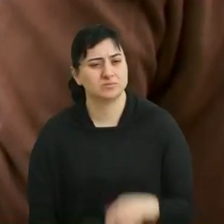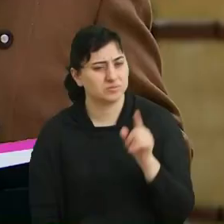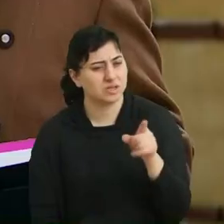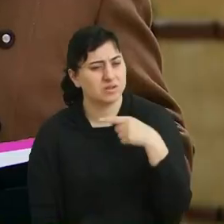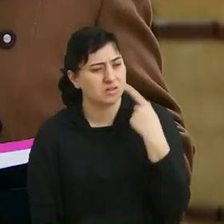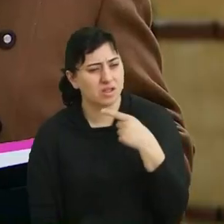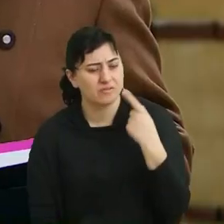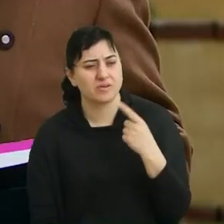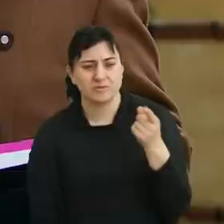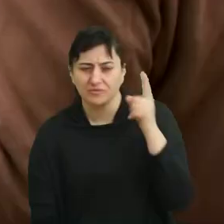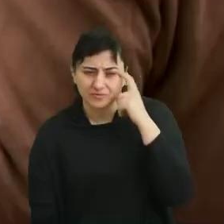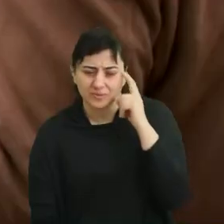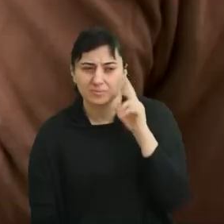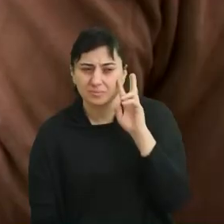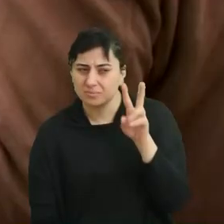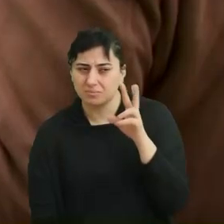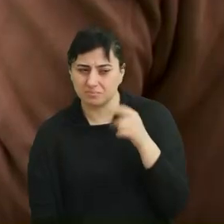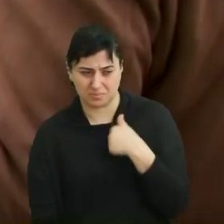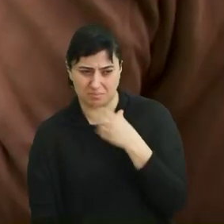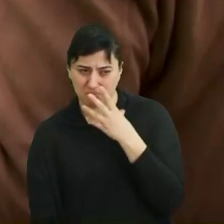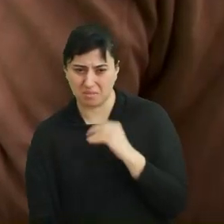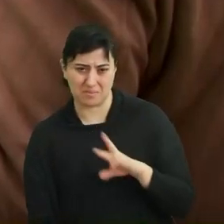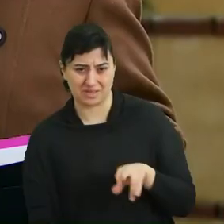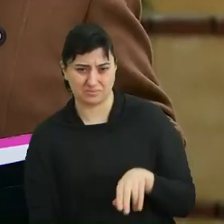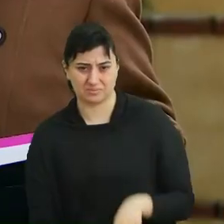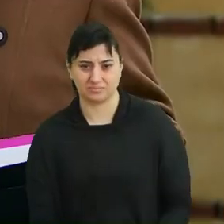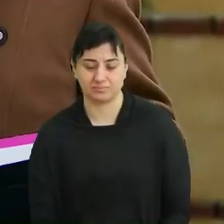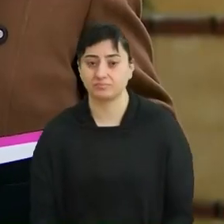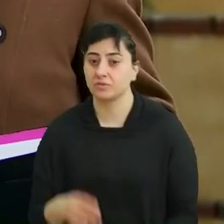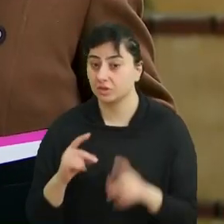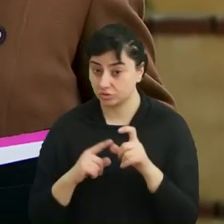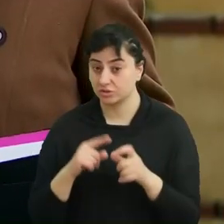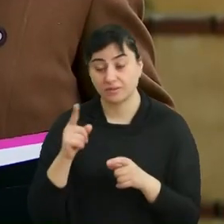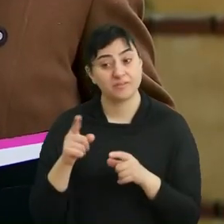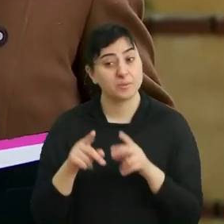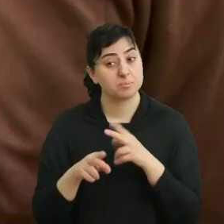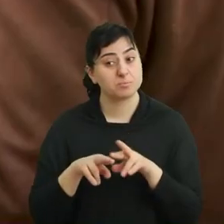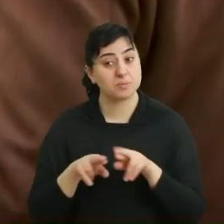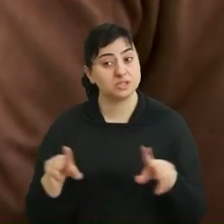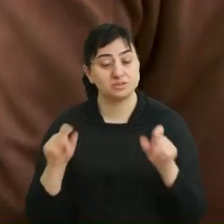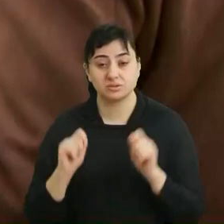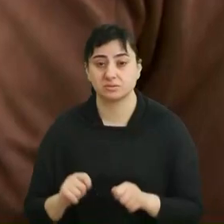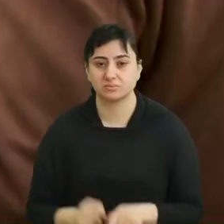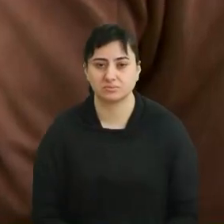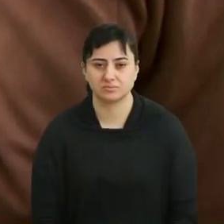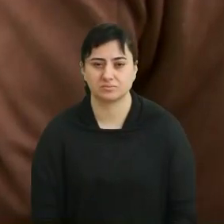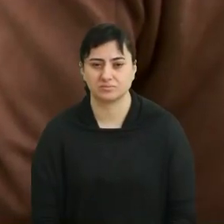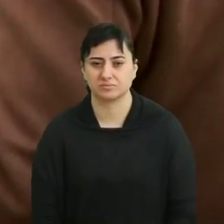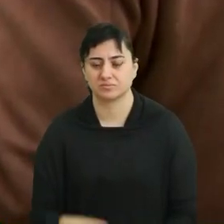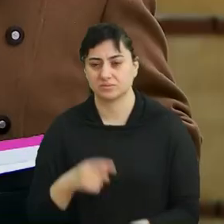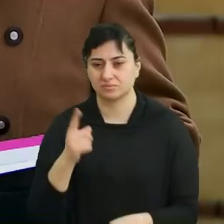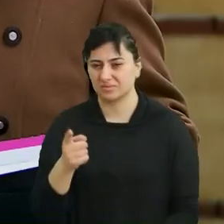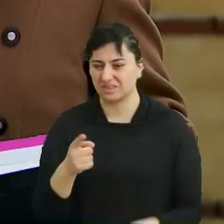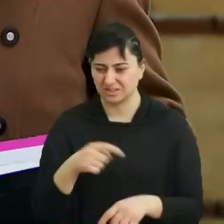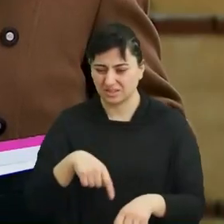laflarınla fikrimi beğenmediğin anlamına mı geliyor yani? Şükrü, seni parça pinçik yaparım. Saatli